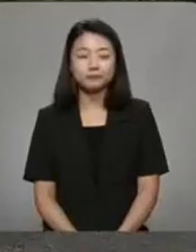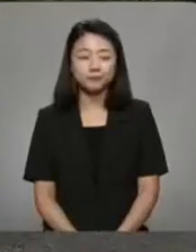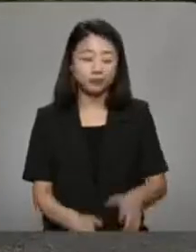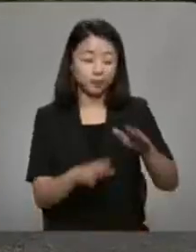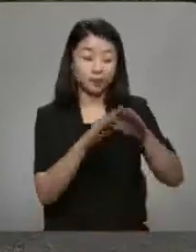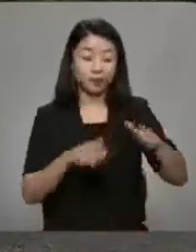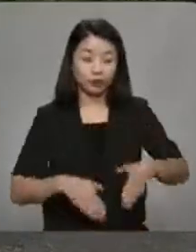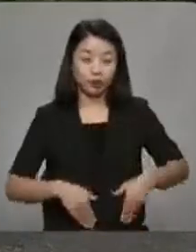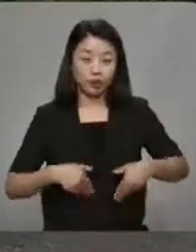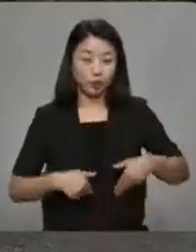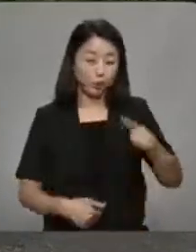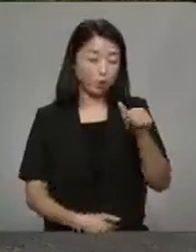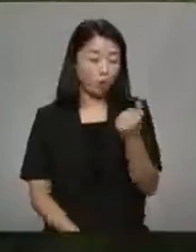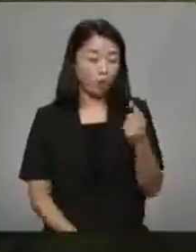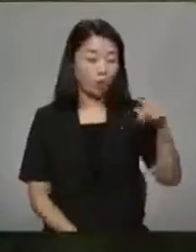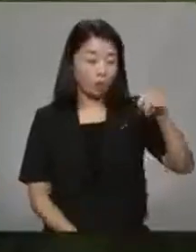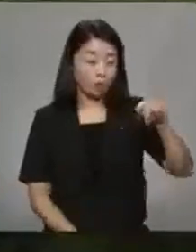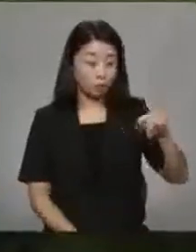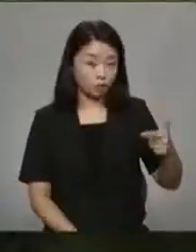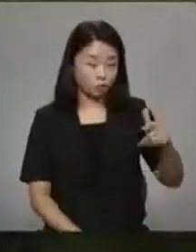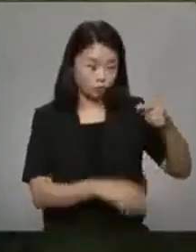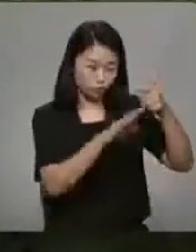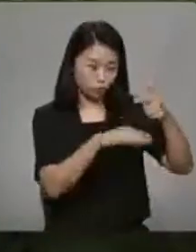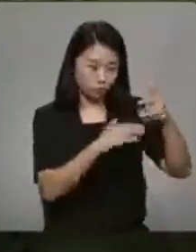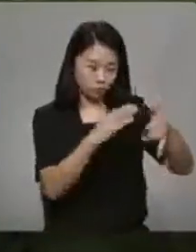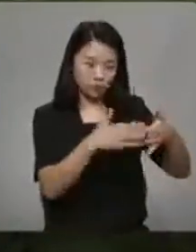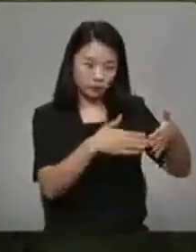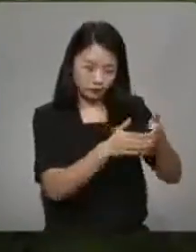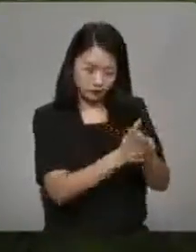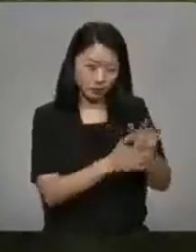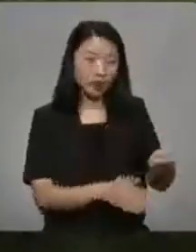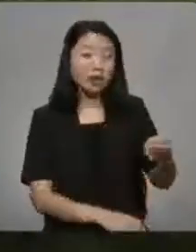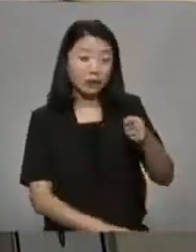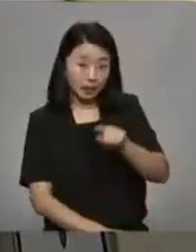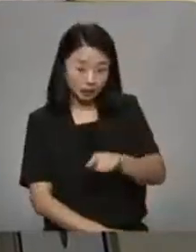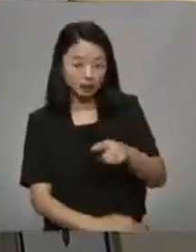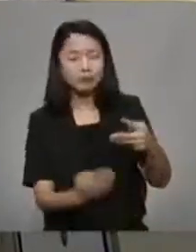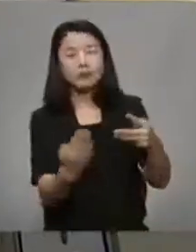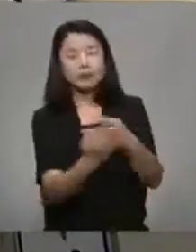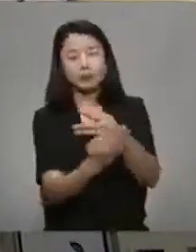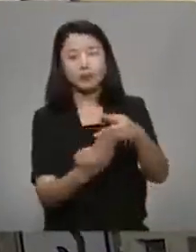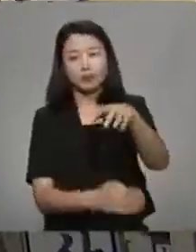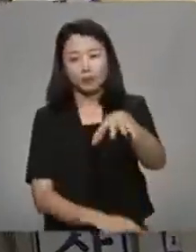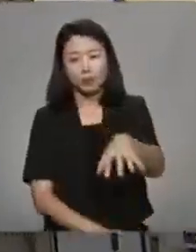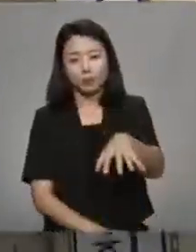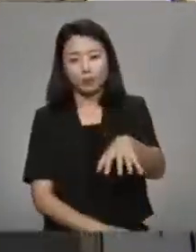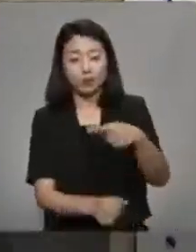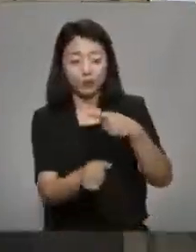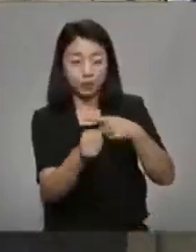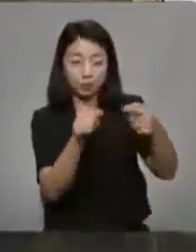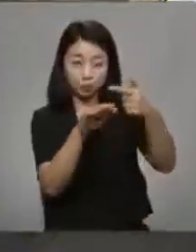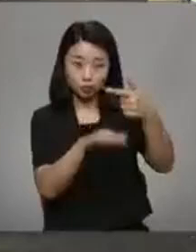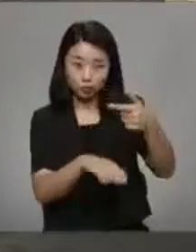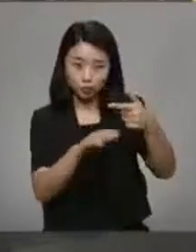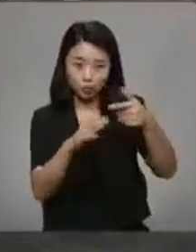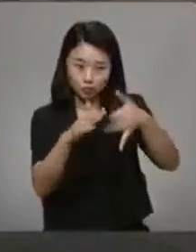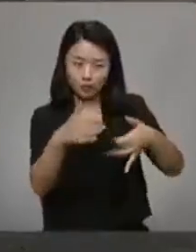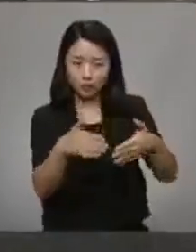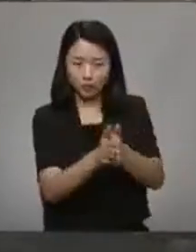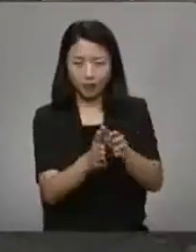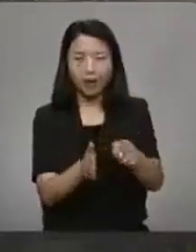전라남도 화순광업소가 이달 말에 문을 닫으면 다음 순서는 태백장성광업소입니다. 내년 6월에 폐광할